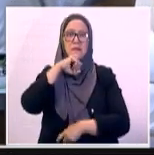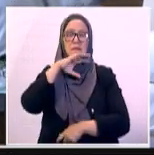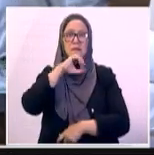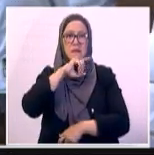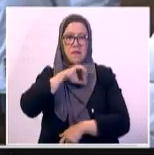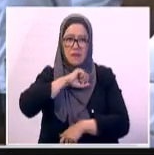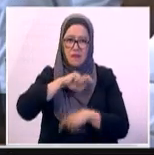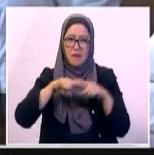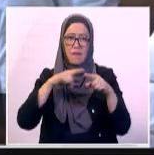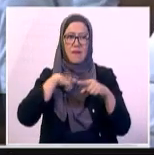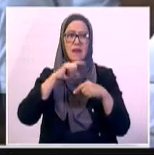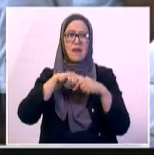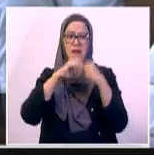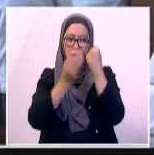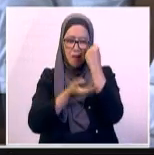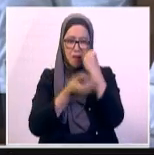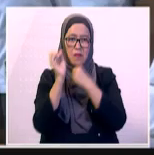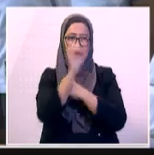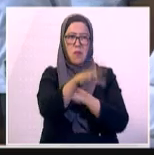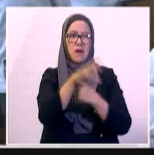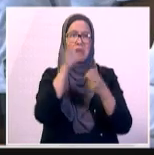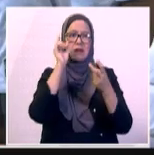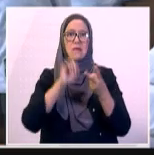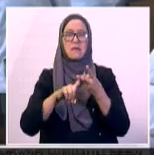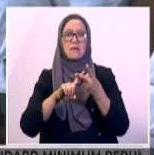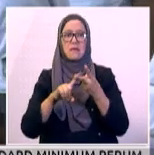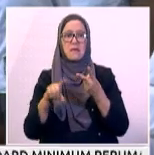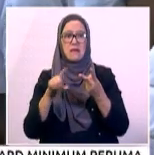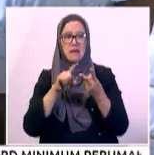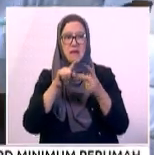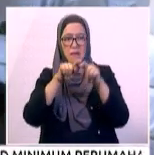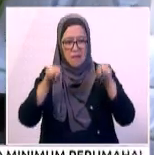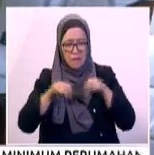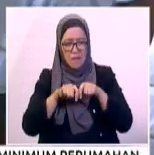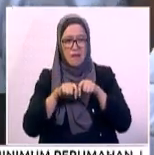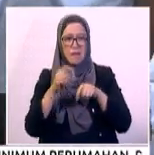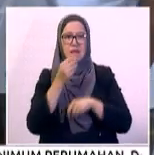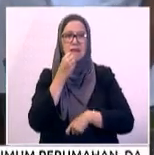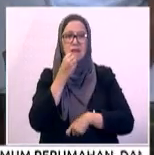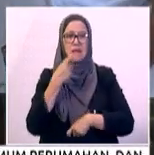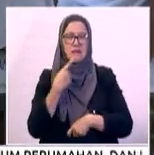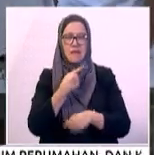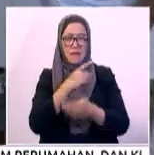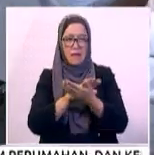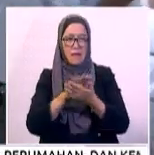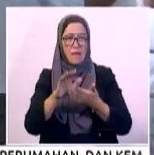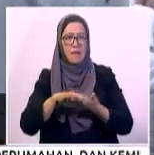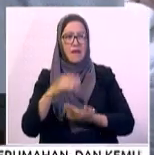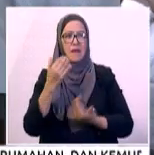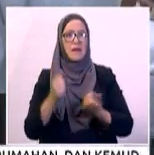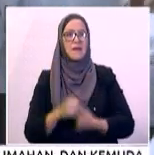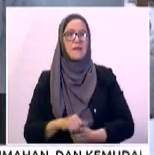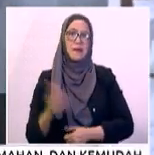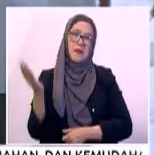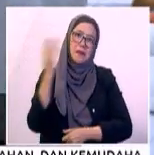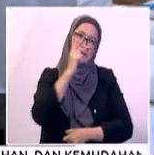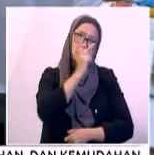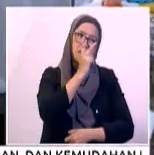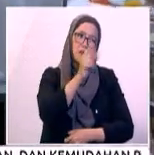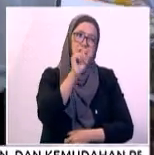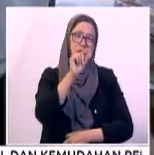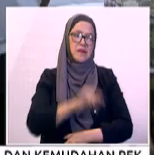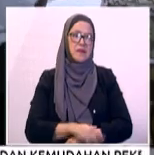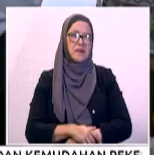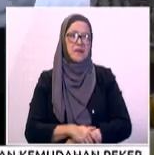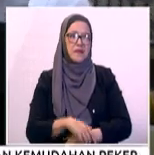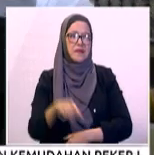makan itu kami buang plastik, kami pack dalam plastik, kami letakkan untuk sampah di luar sana. Wah, jadi ni, jom kita tunjuk sikit. Abang tengok sikit. Allahuakbar. Okey, cuba duduk